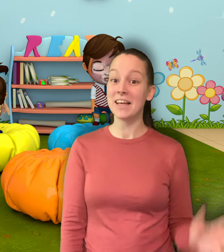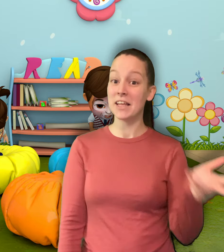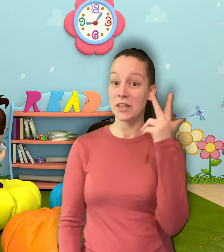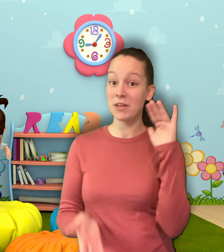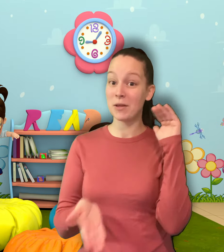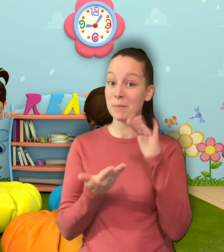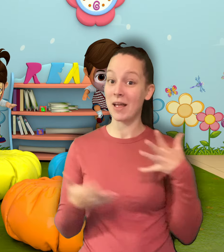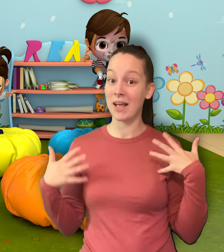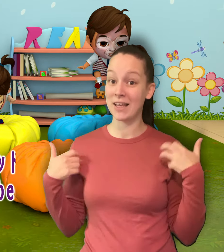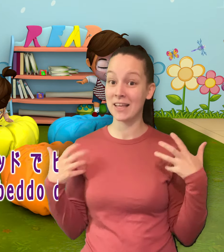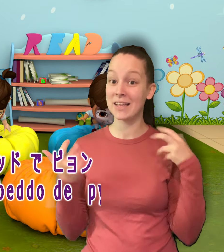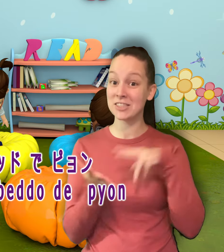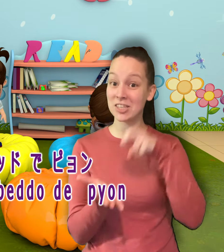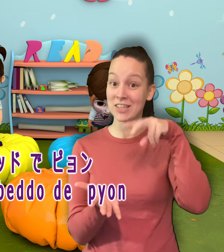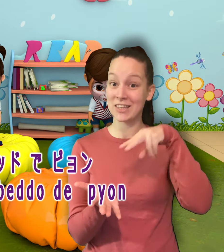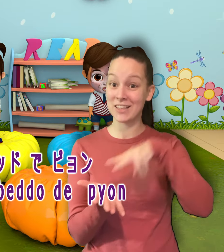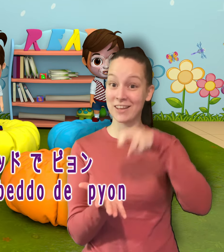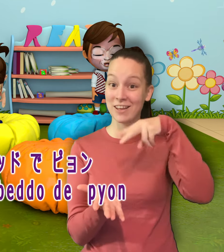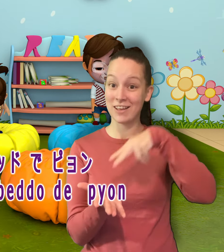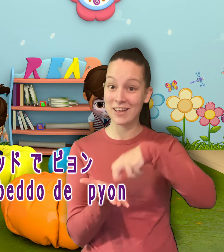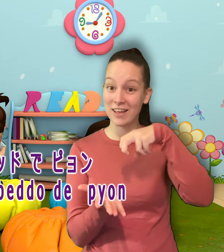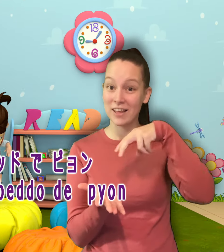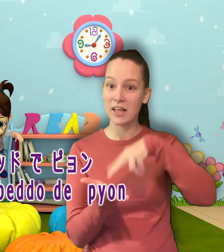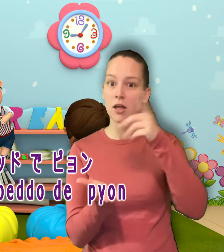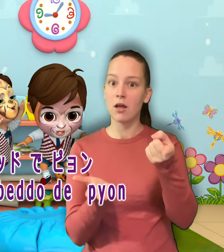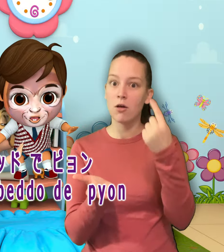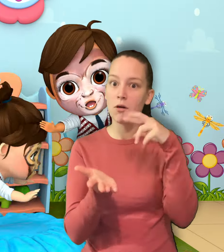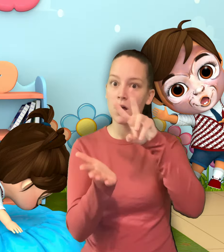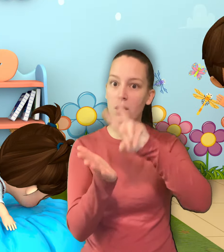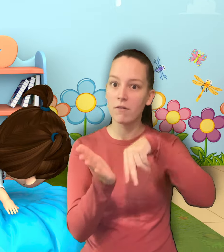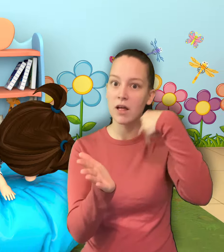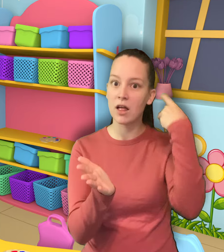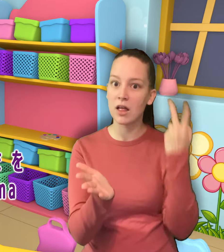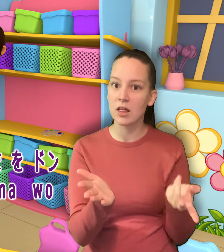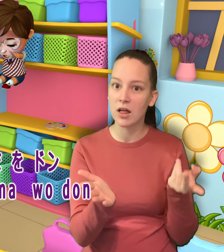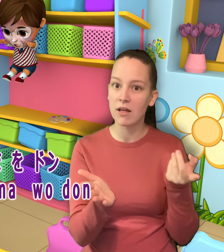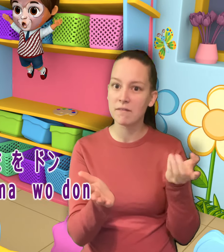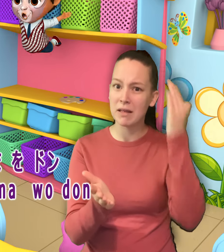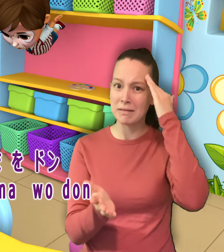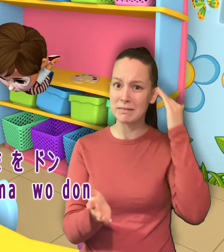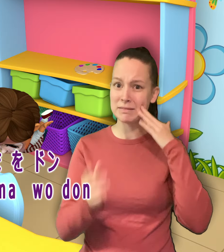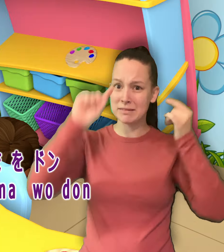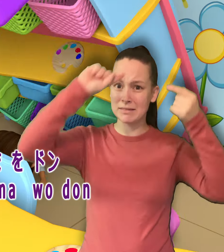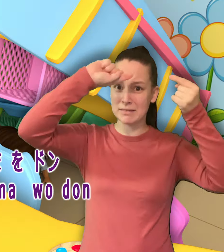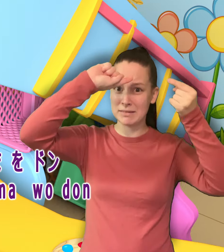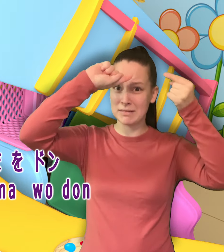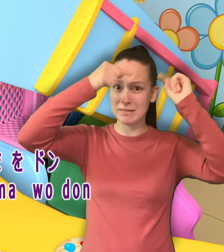ThreelittlemonkejingONTHEBEDOne